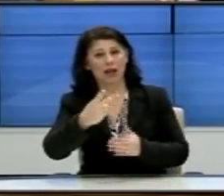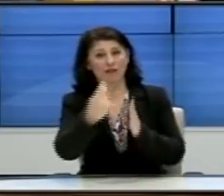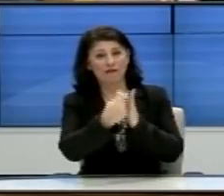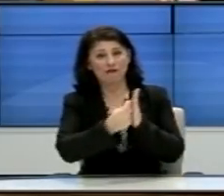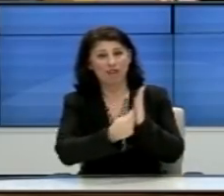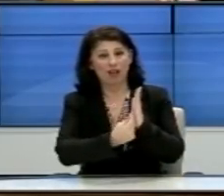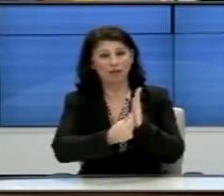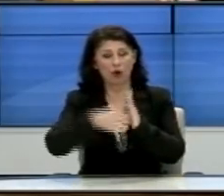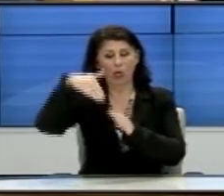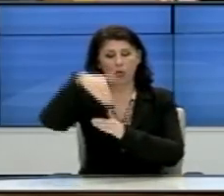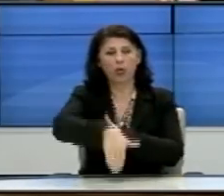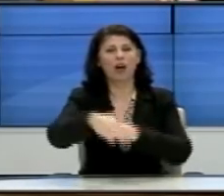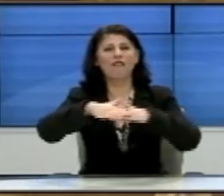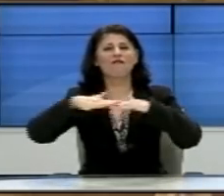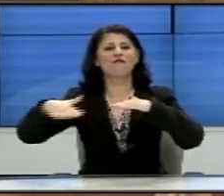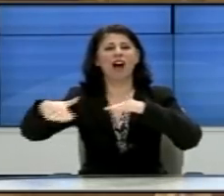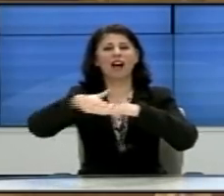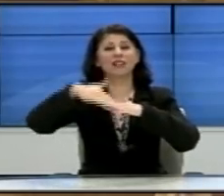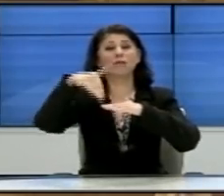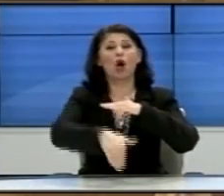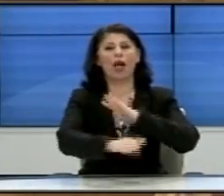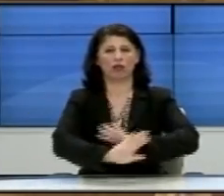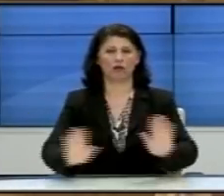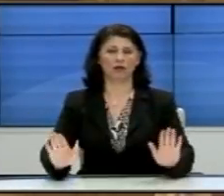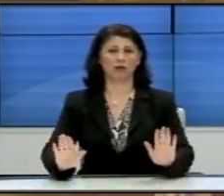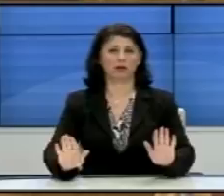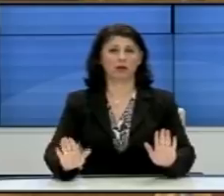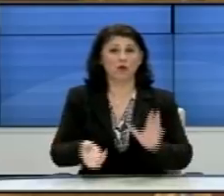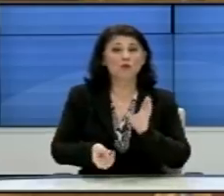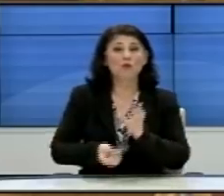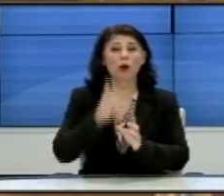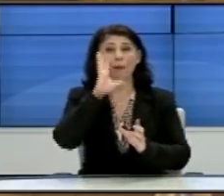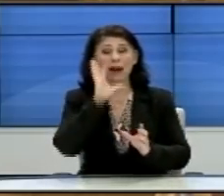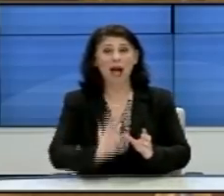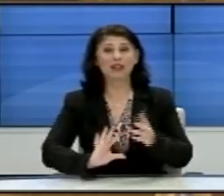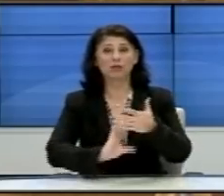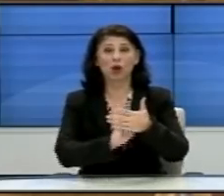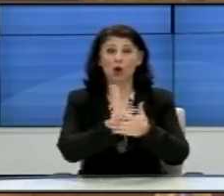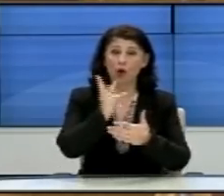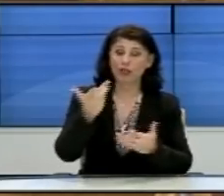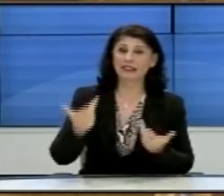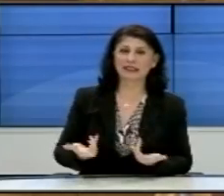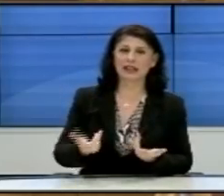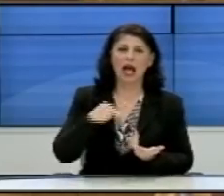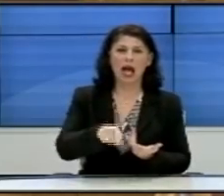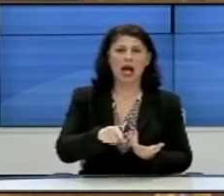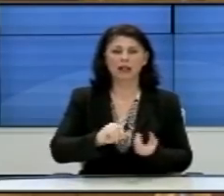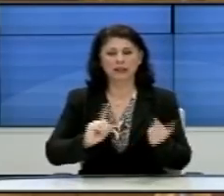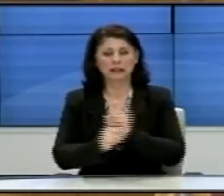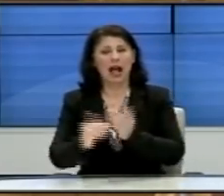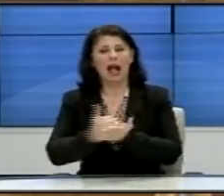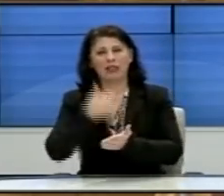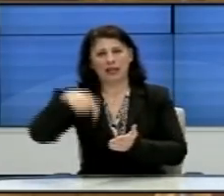πολύ κάτω από τη βάση. Το νέο, το πραγματικά προοδευτικό, είναι αυτό που αντιστρατεύεται την